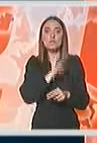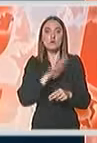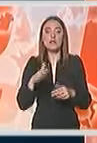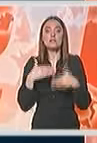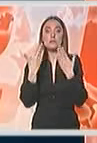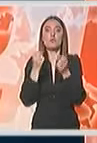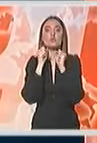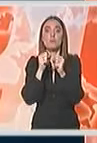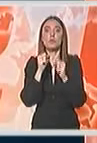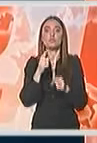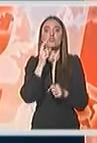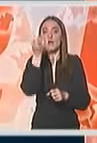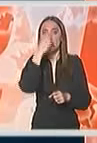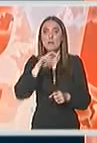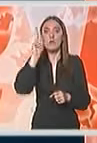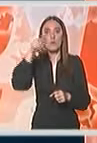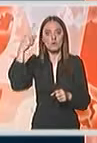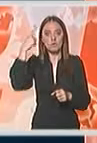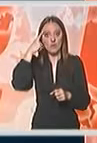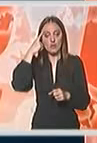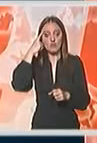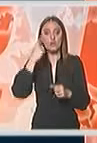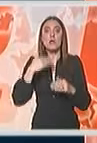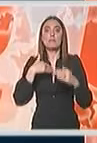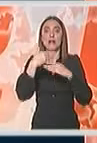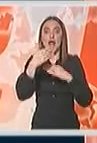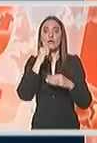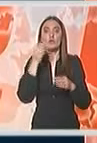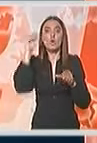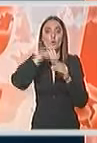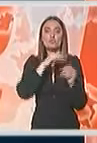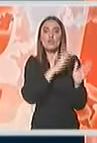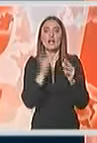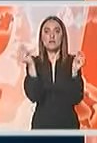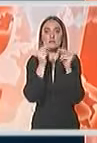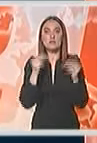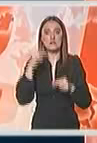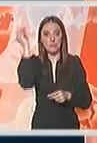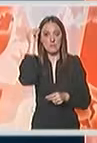pruže podršku da se na najbolji mogući način prilagode i uključe u redovan sistem